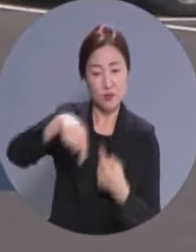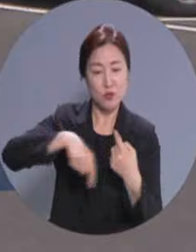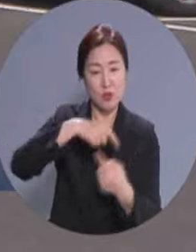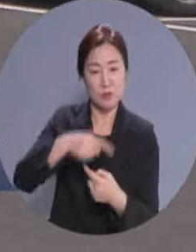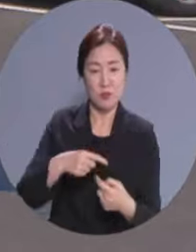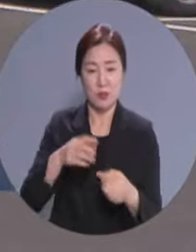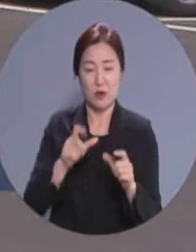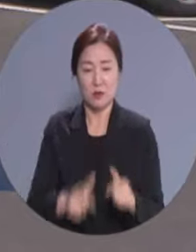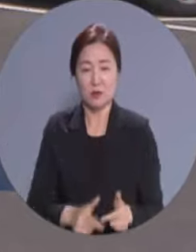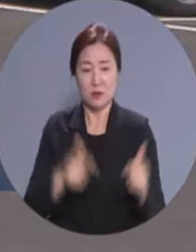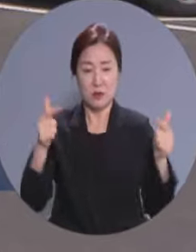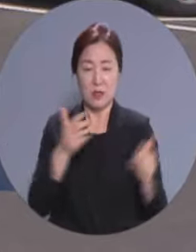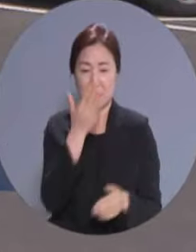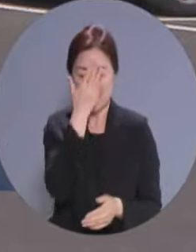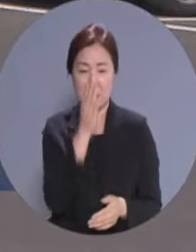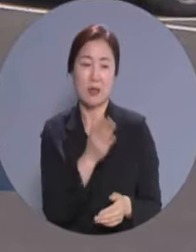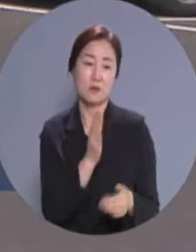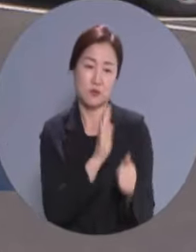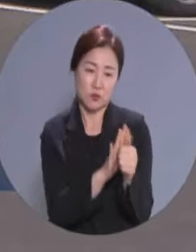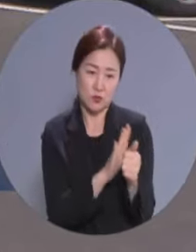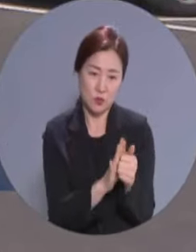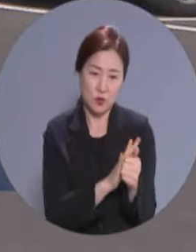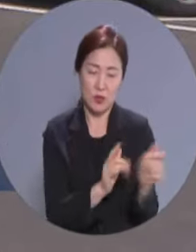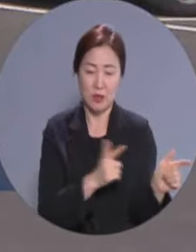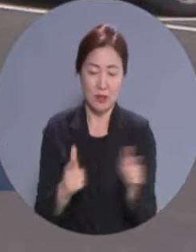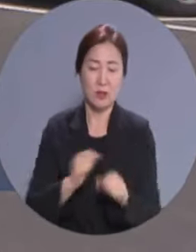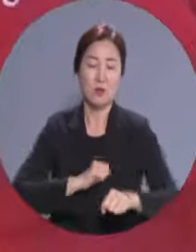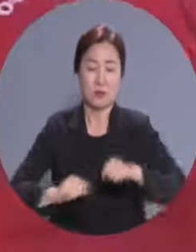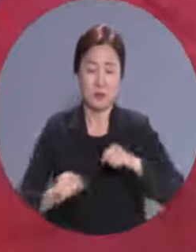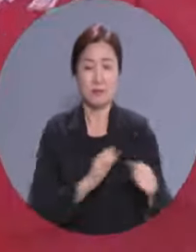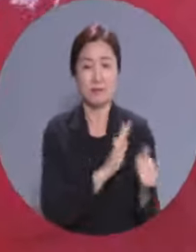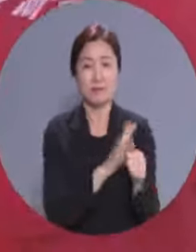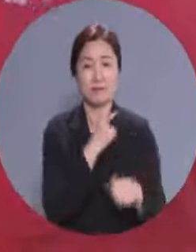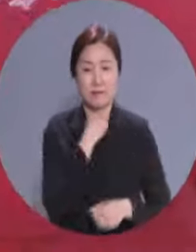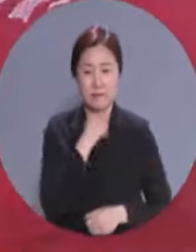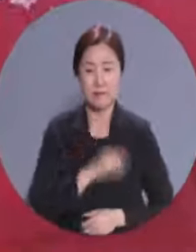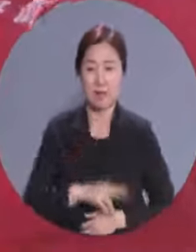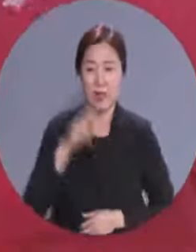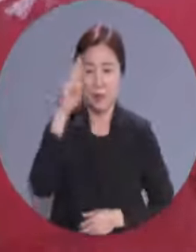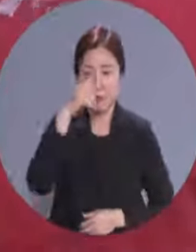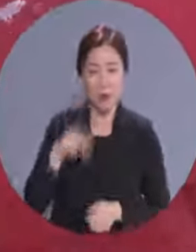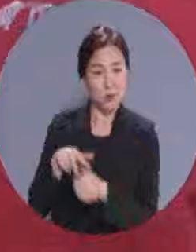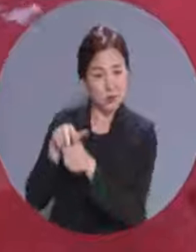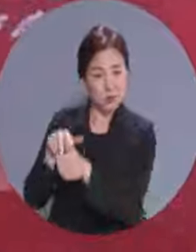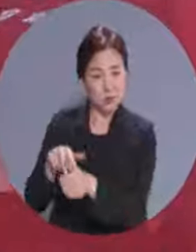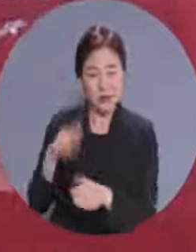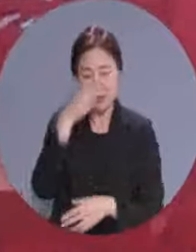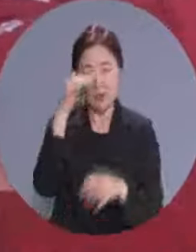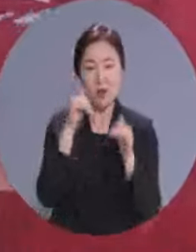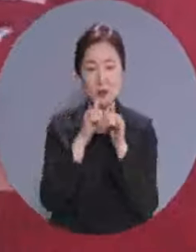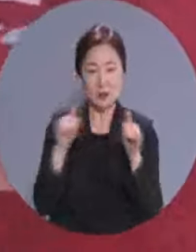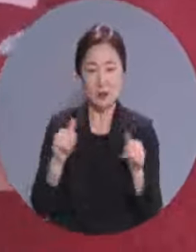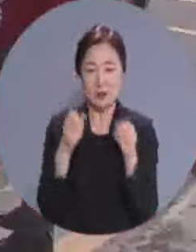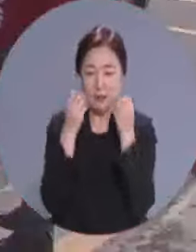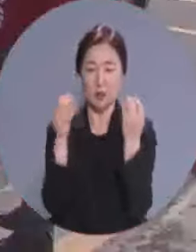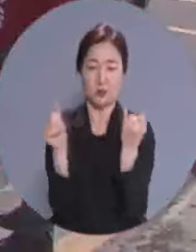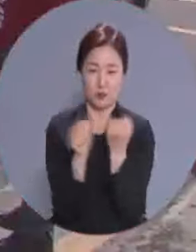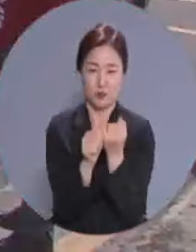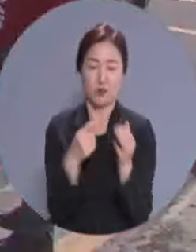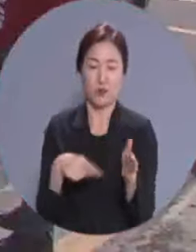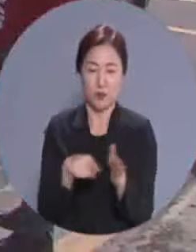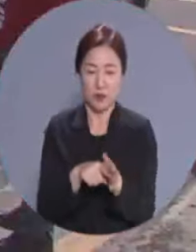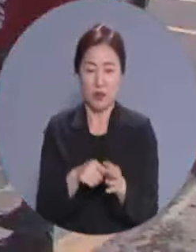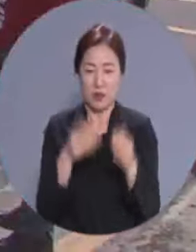늘려서 식사도 제공받고 또 여러 가지 활동도 하시고. 박정숙 후보는 청년층과 신혼부부를 위해 무료